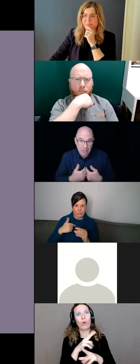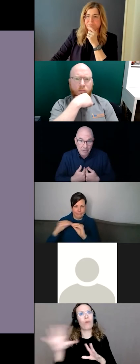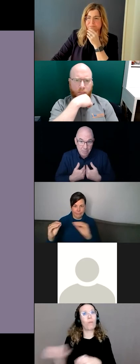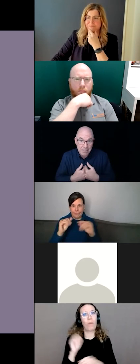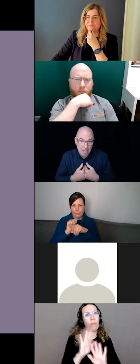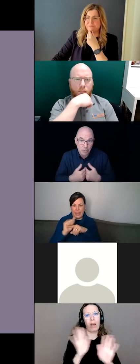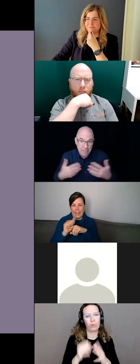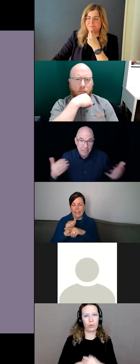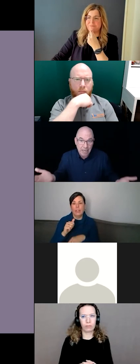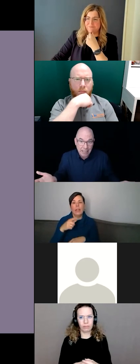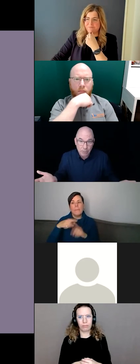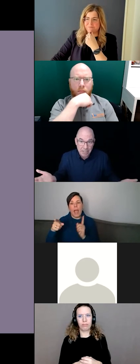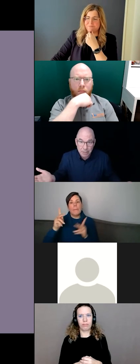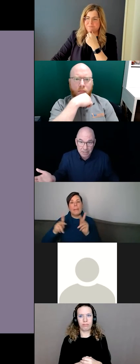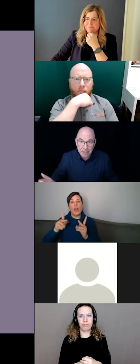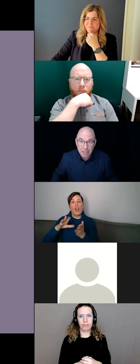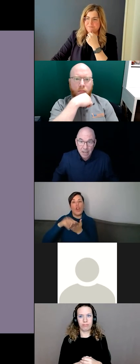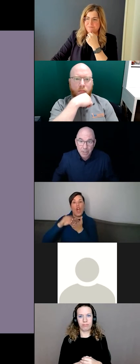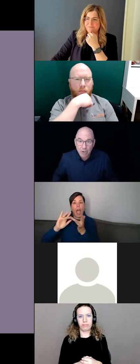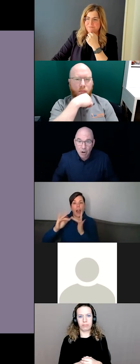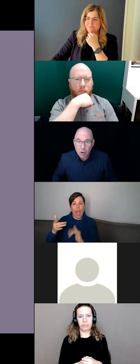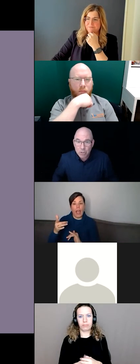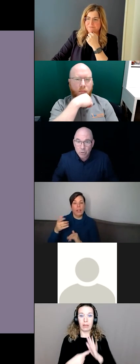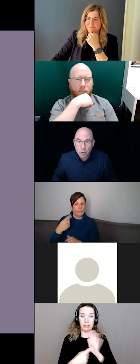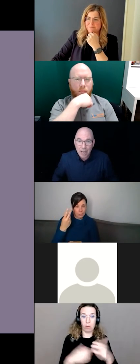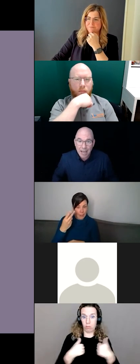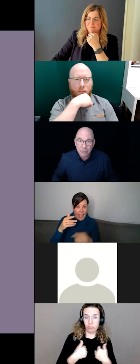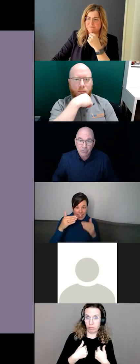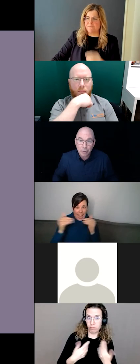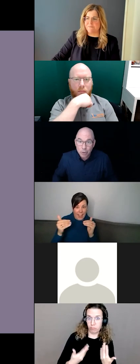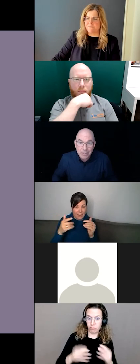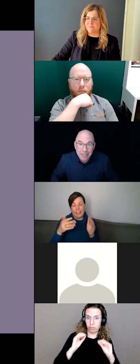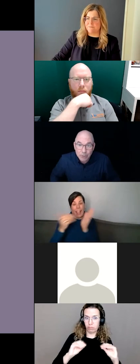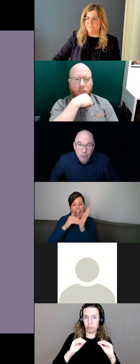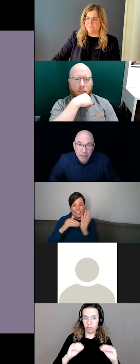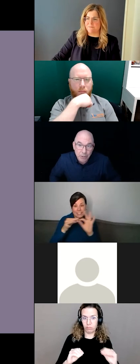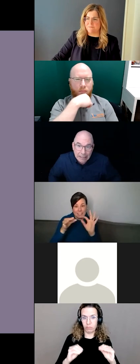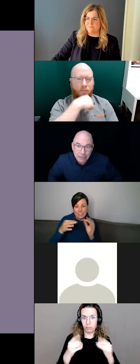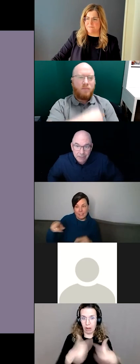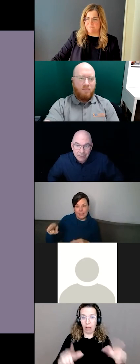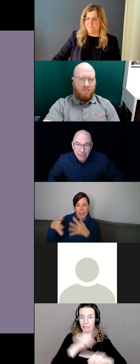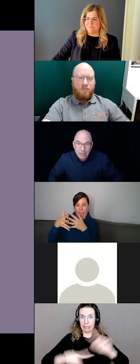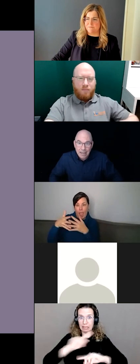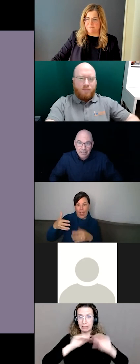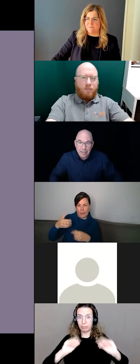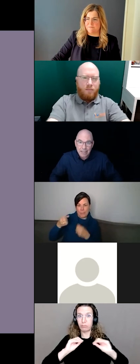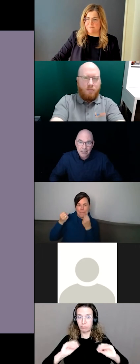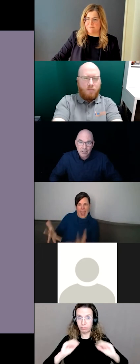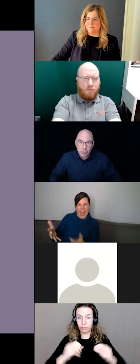Donc, il y a des gens comme moi qui enseignent la langue des signes, des fois par